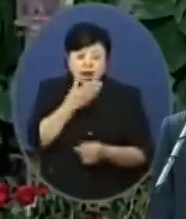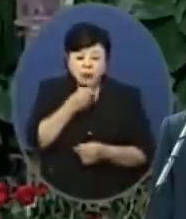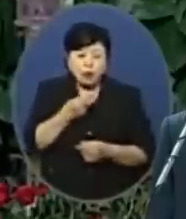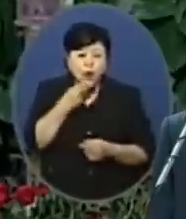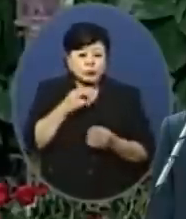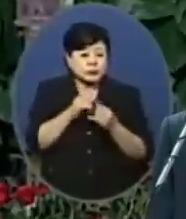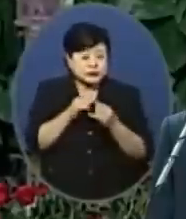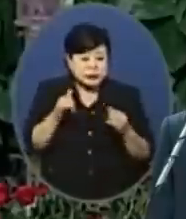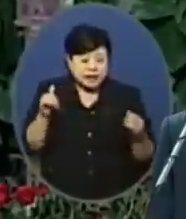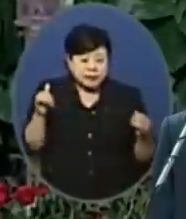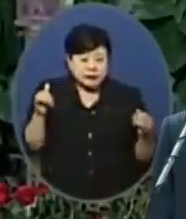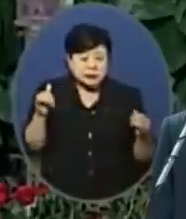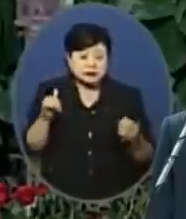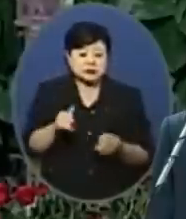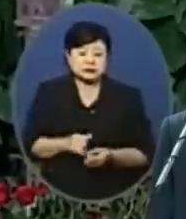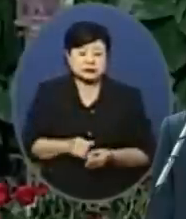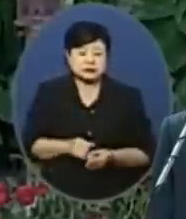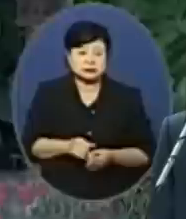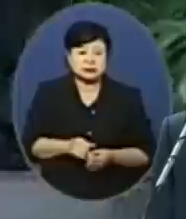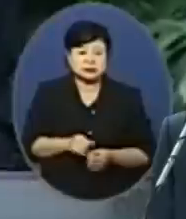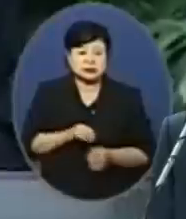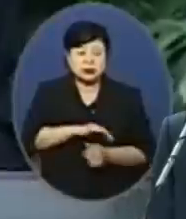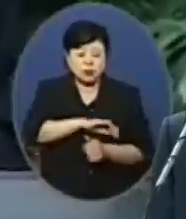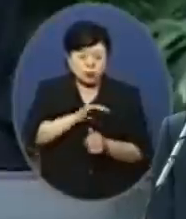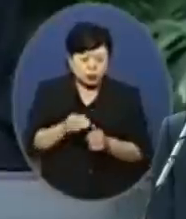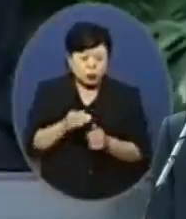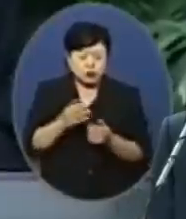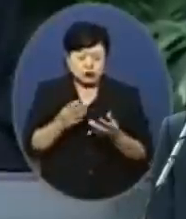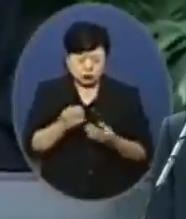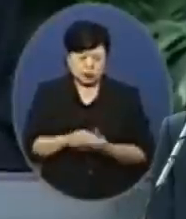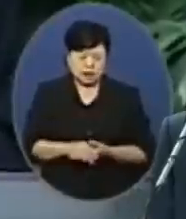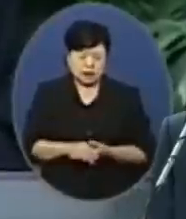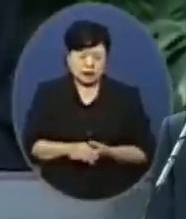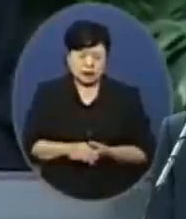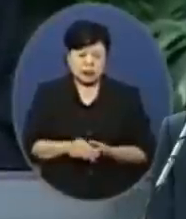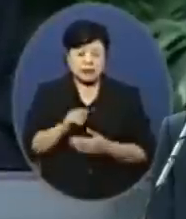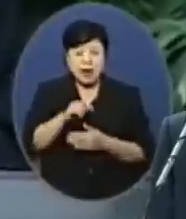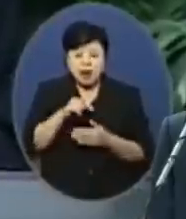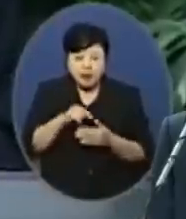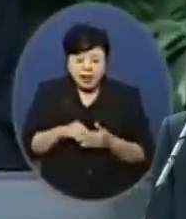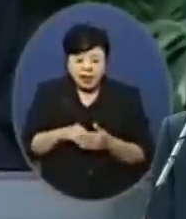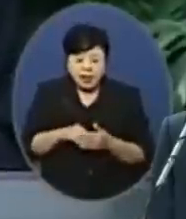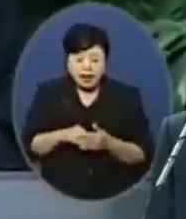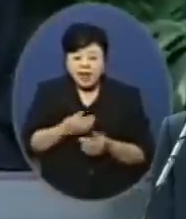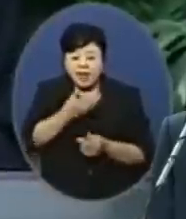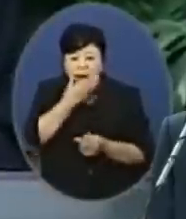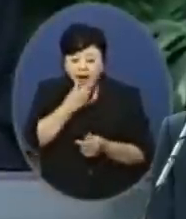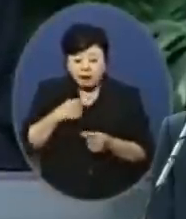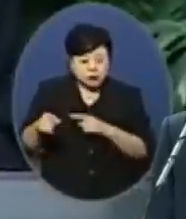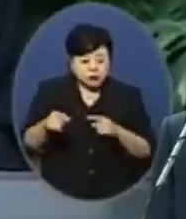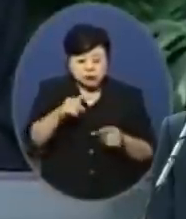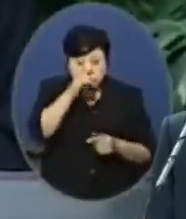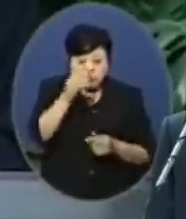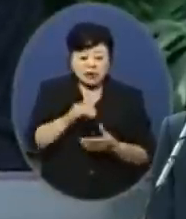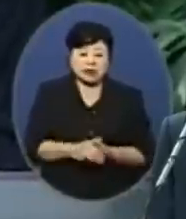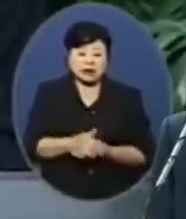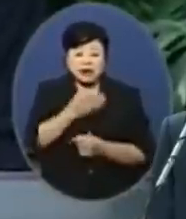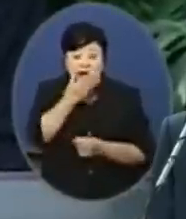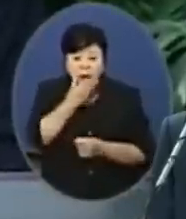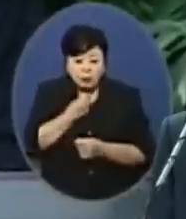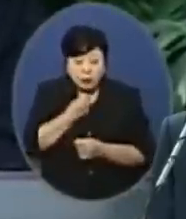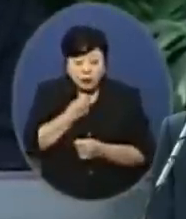없는 삶은 공동묘지와 같은 것입니다. 우리는 마음의 행복을 누릴 수 있어야 되는데 그